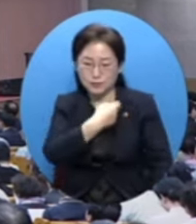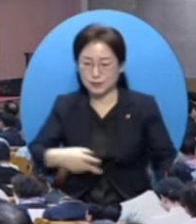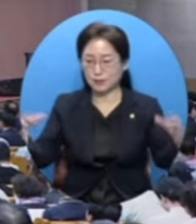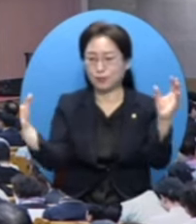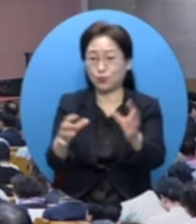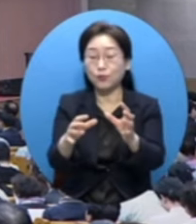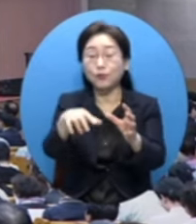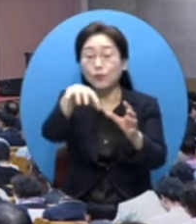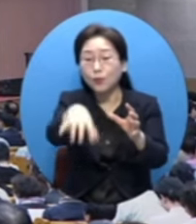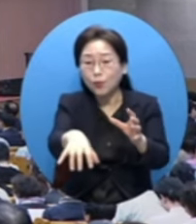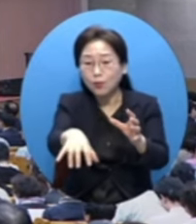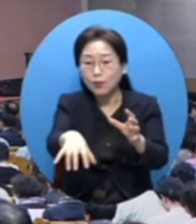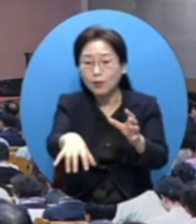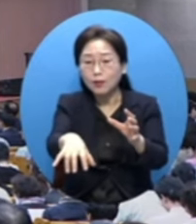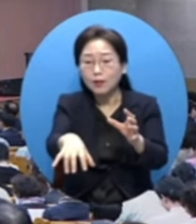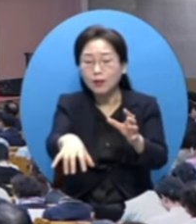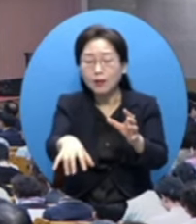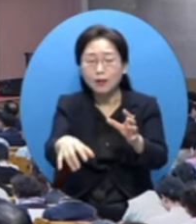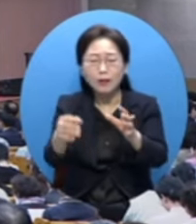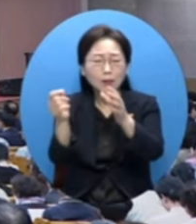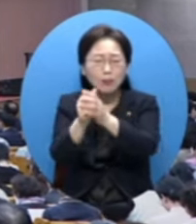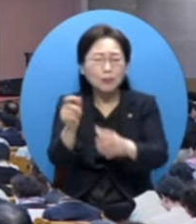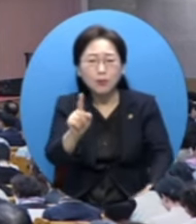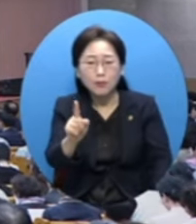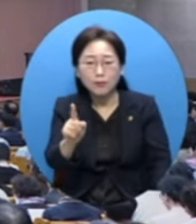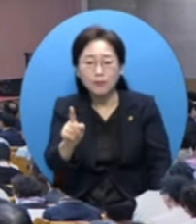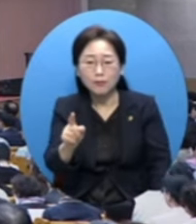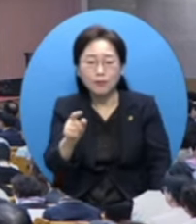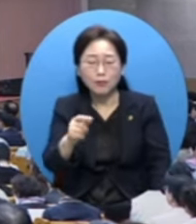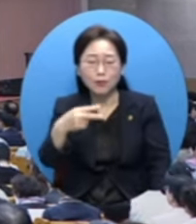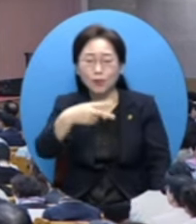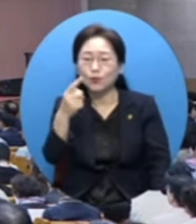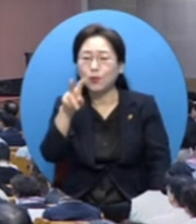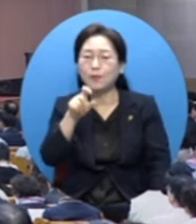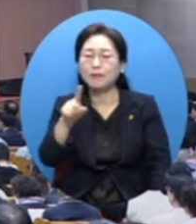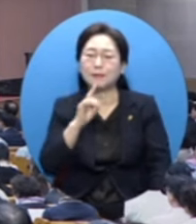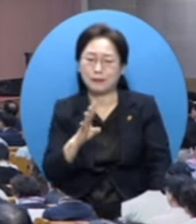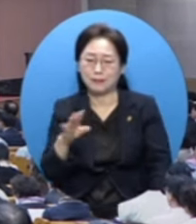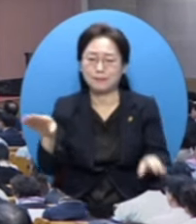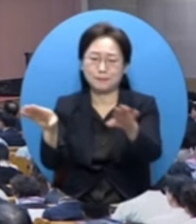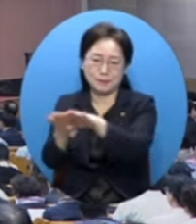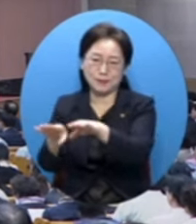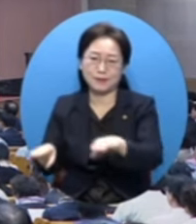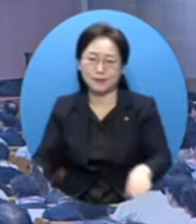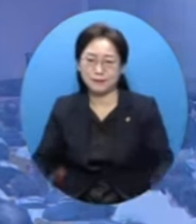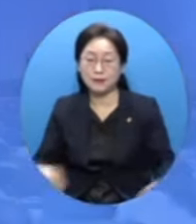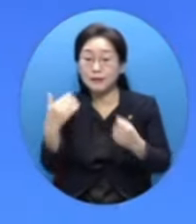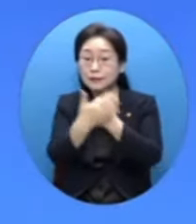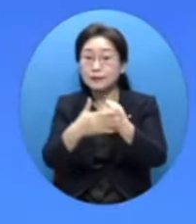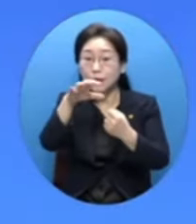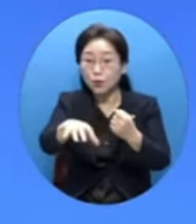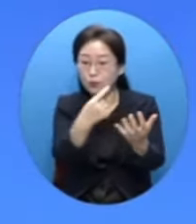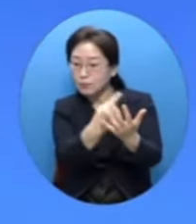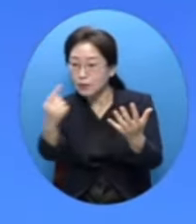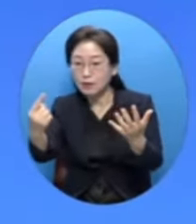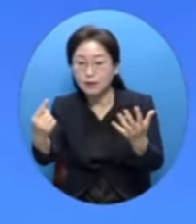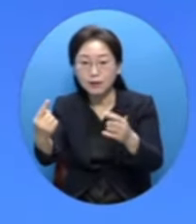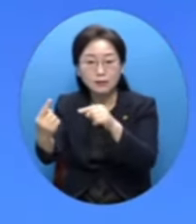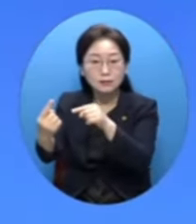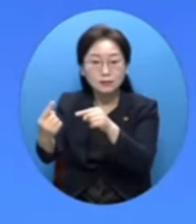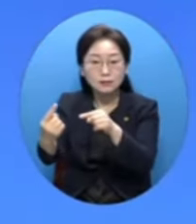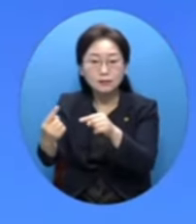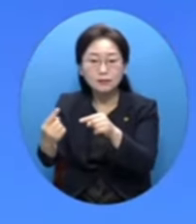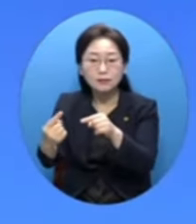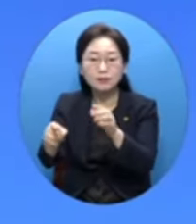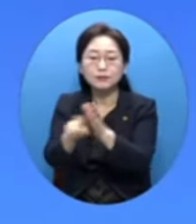가운데 유독 도마만 자리를 빠진 것입니다. 은혜 자리에서 이탈하면 불신앙에